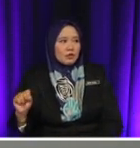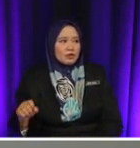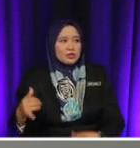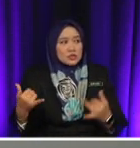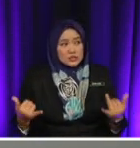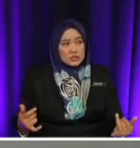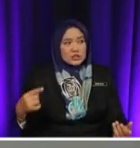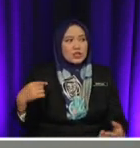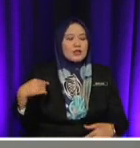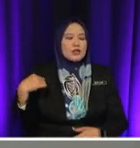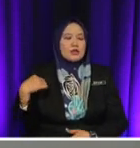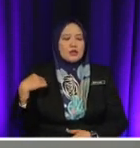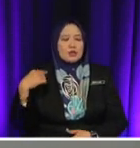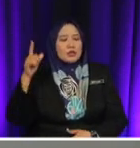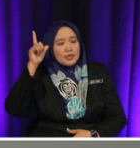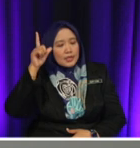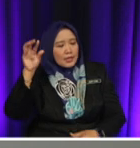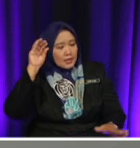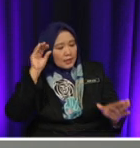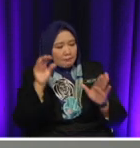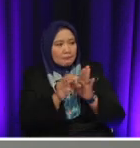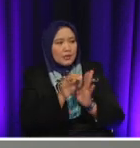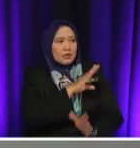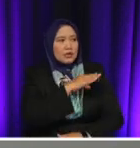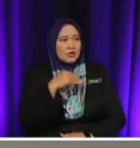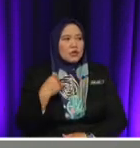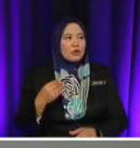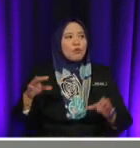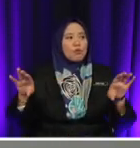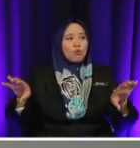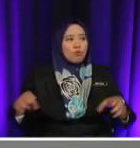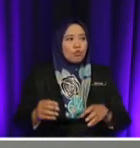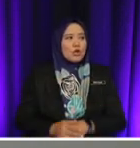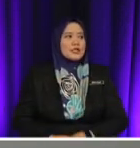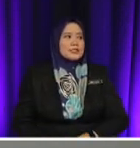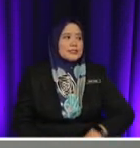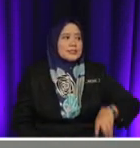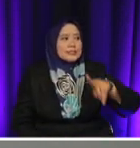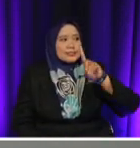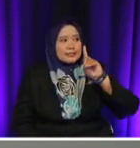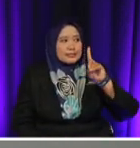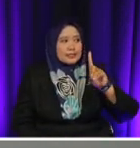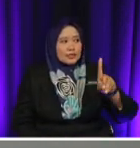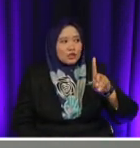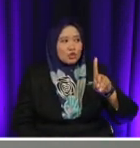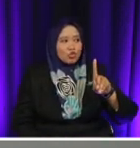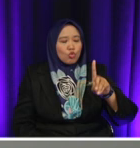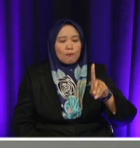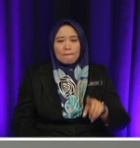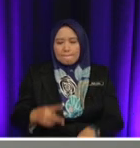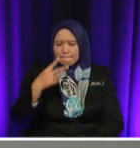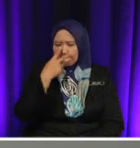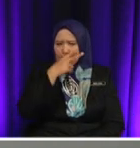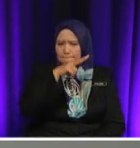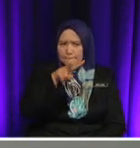gas dalam rajah 2A dan rajah 2B Oke Okey kita boleh gunakan rajah 2A dan rajah 2B tu sebagai